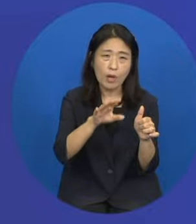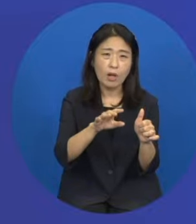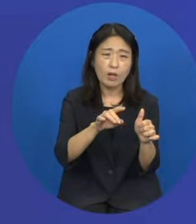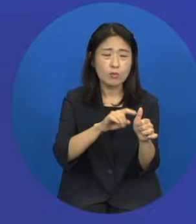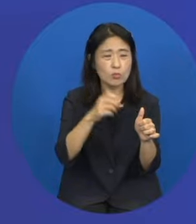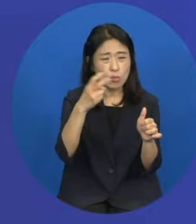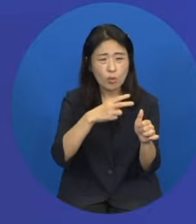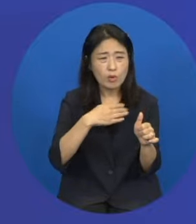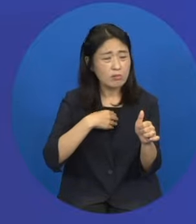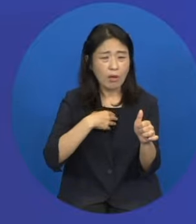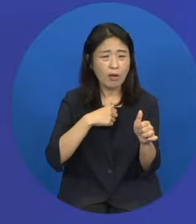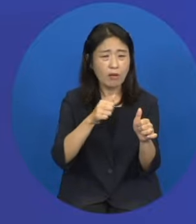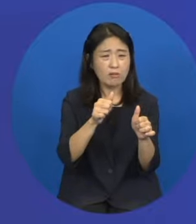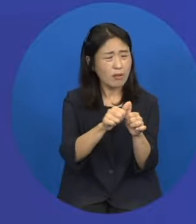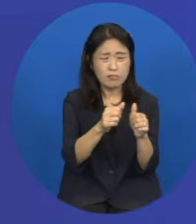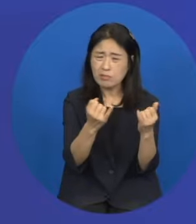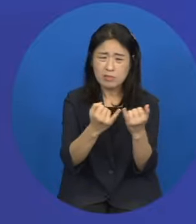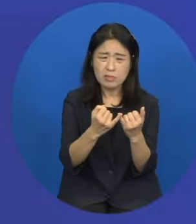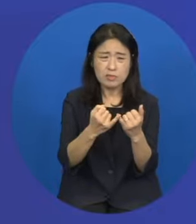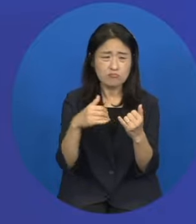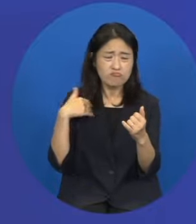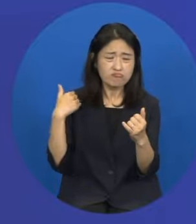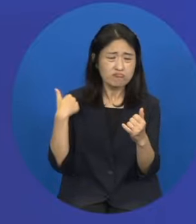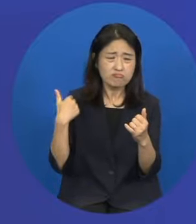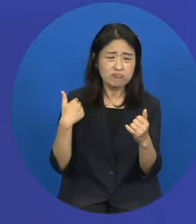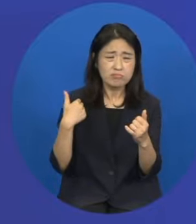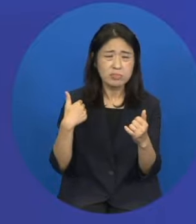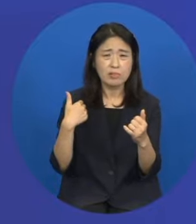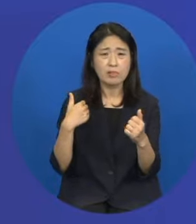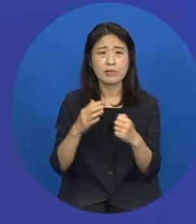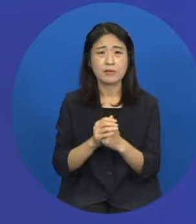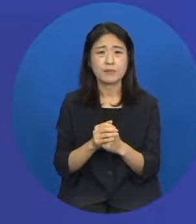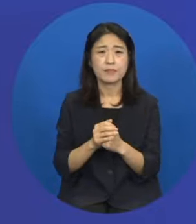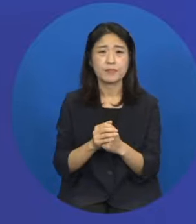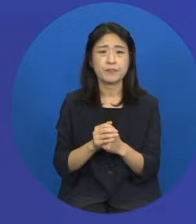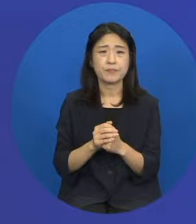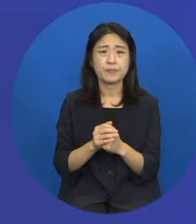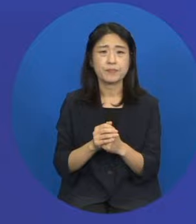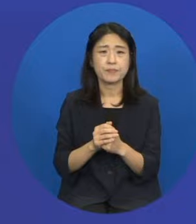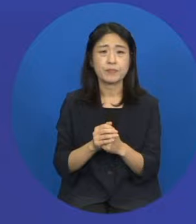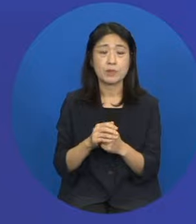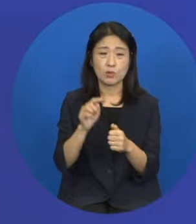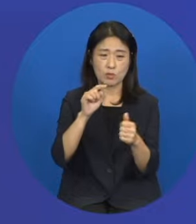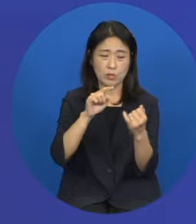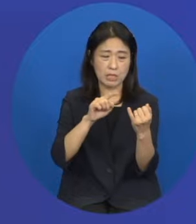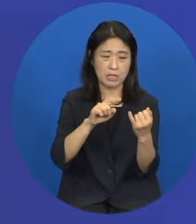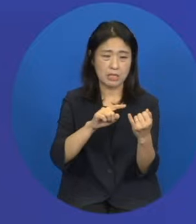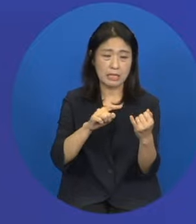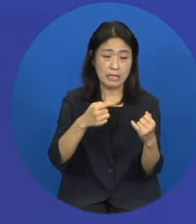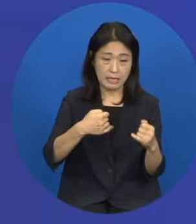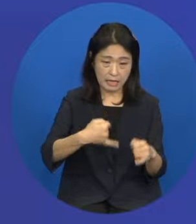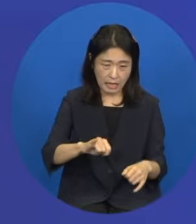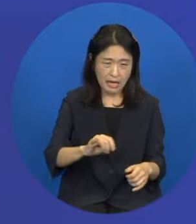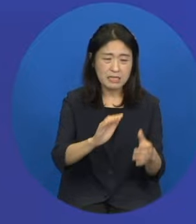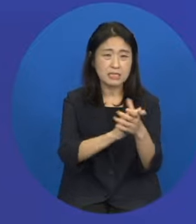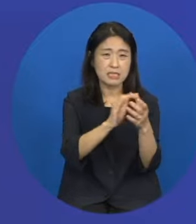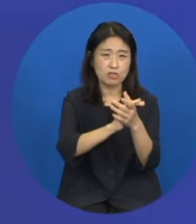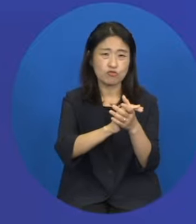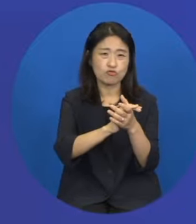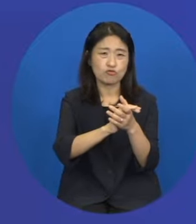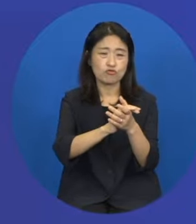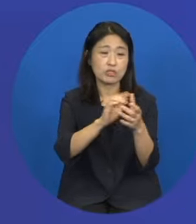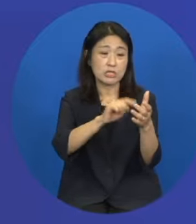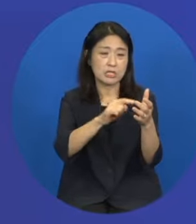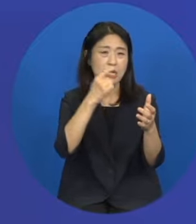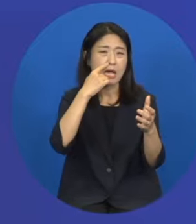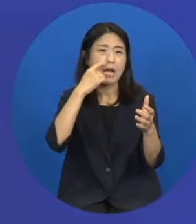영향을 받은 것도 있고 또 하나는 그 아버지가 가정폭력을 통해서 그렇게 엄마를 아프게